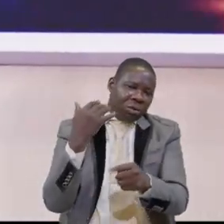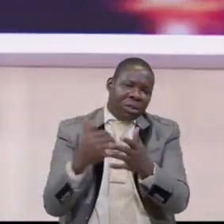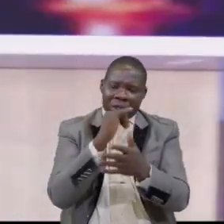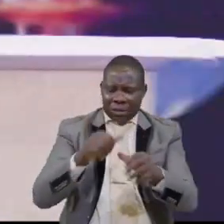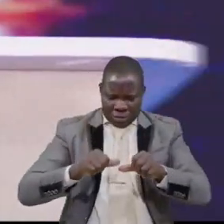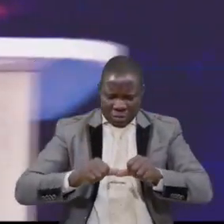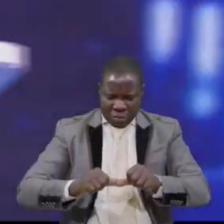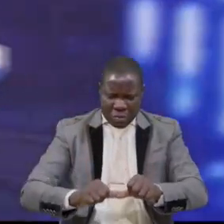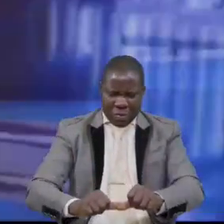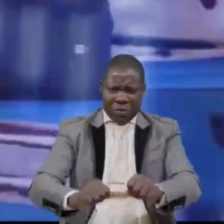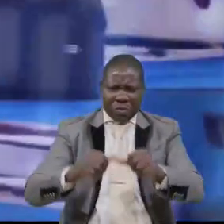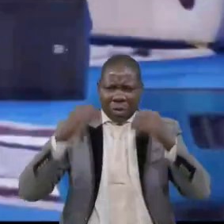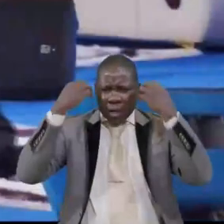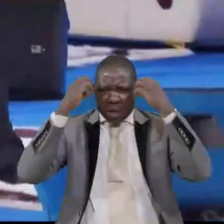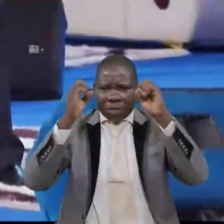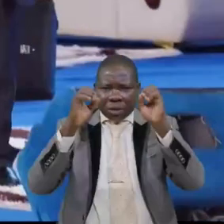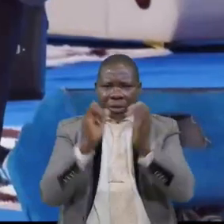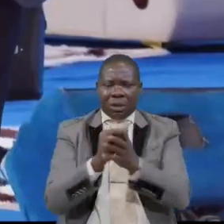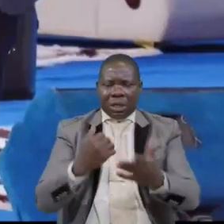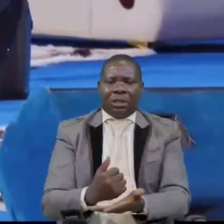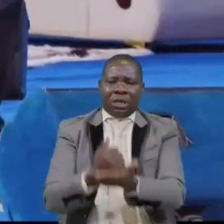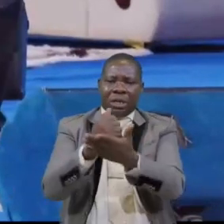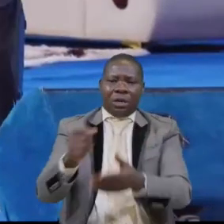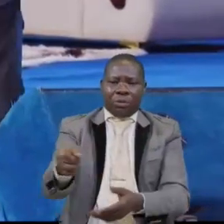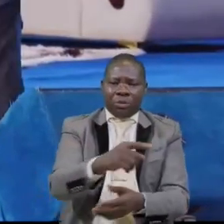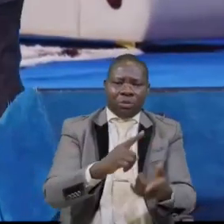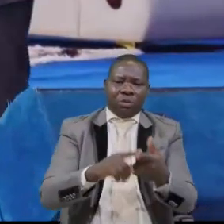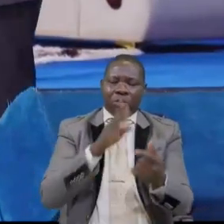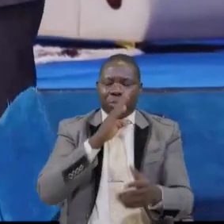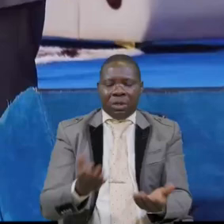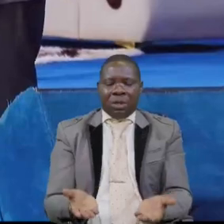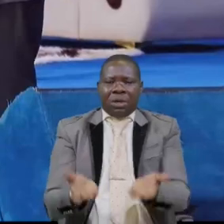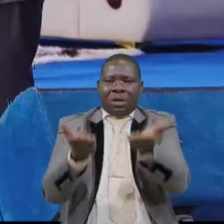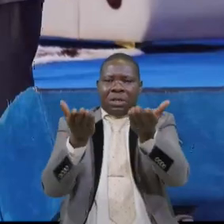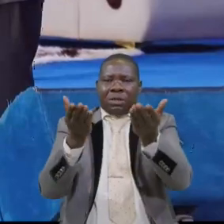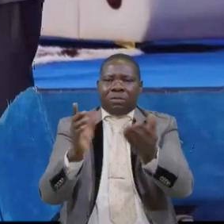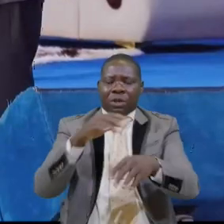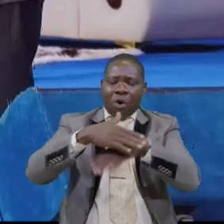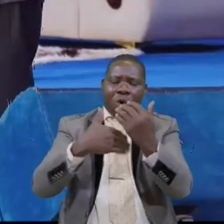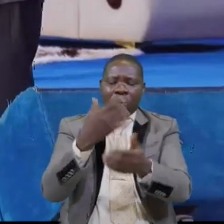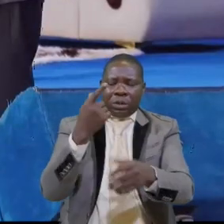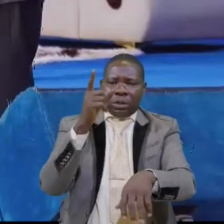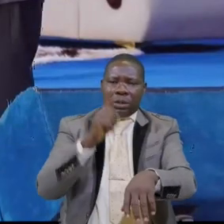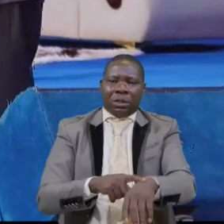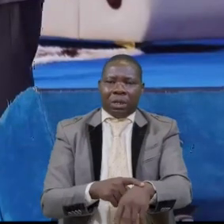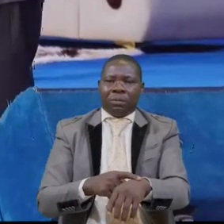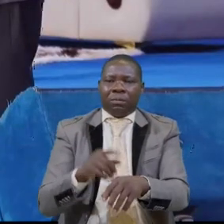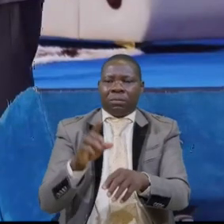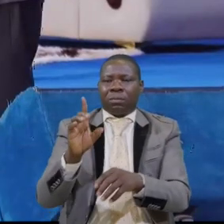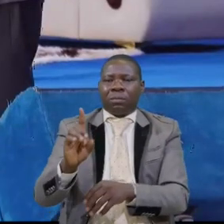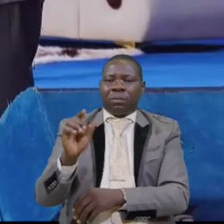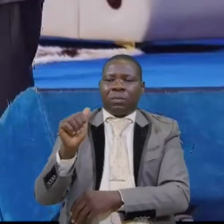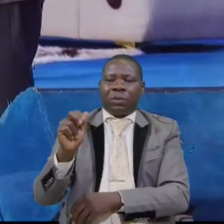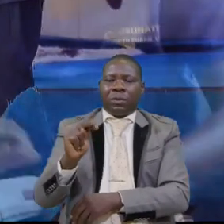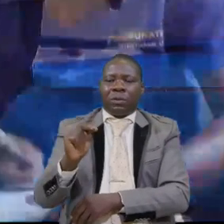l'éducation continuelle qui vous aide à être élevé tout le temps. Daniel